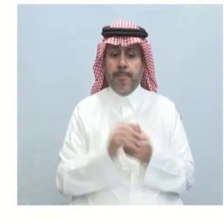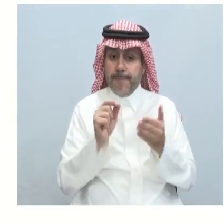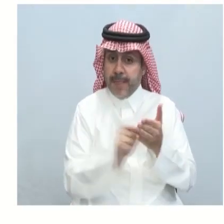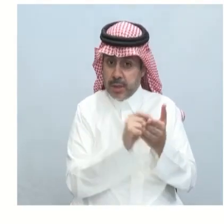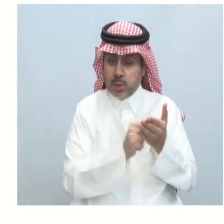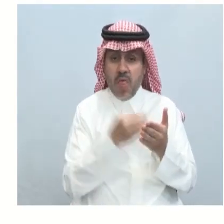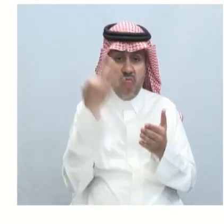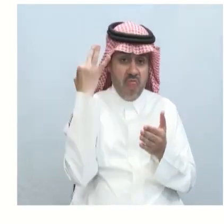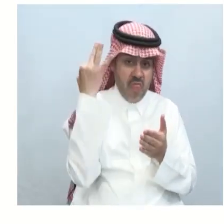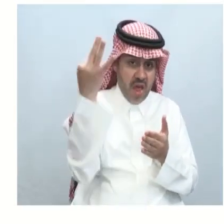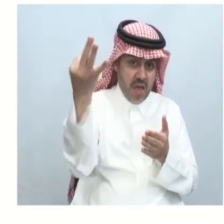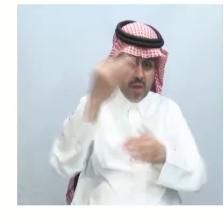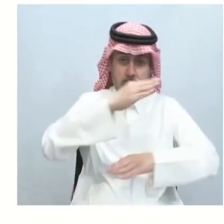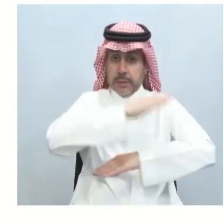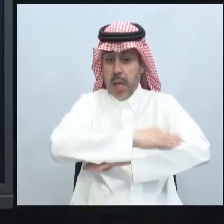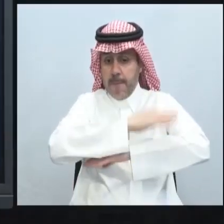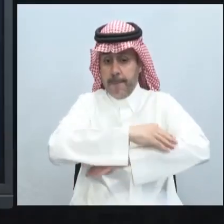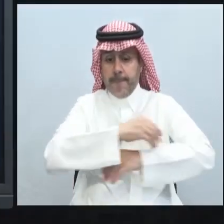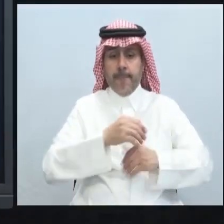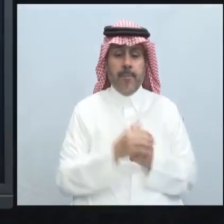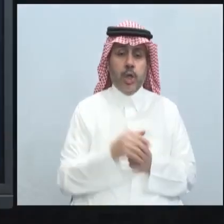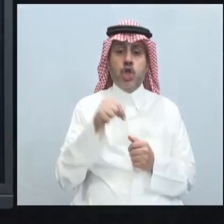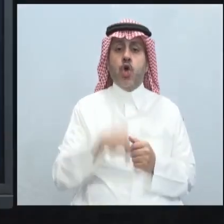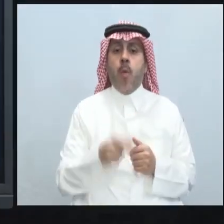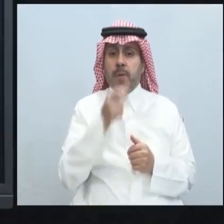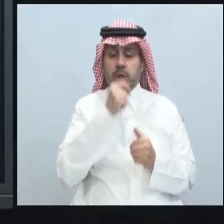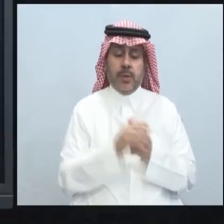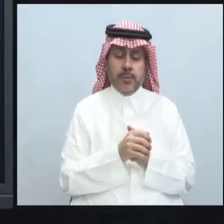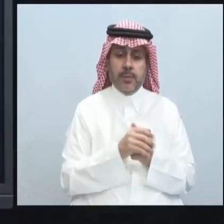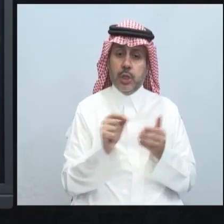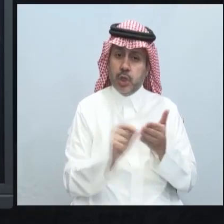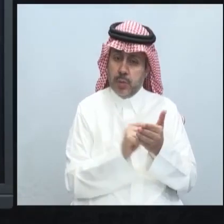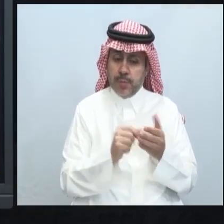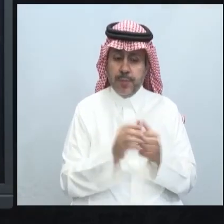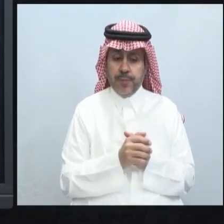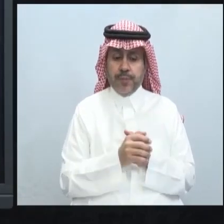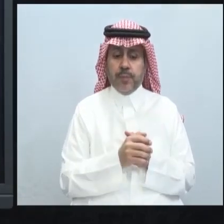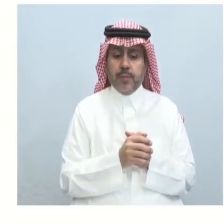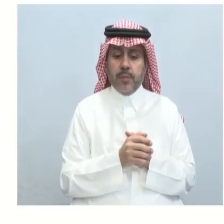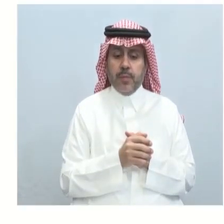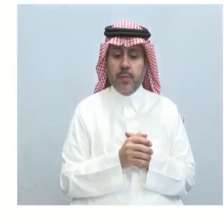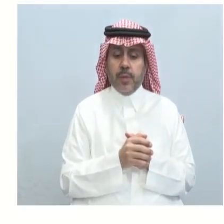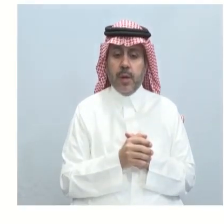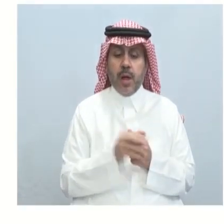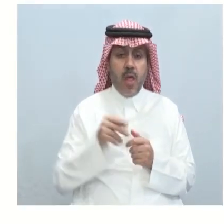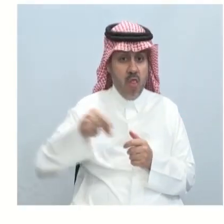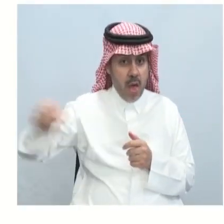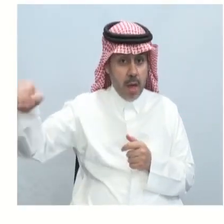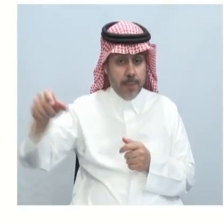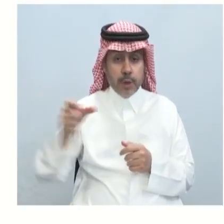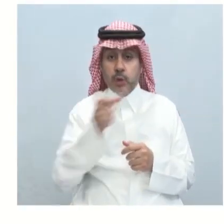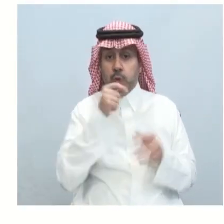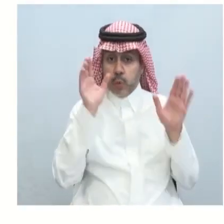بتسجيل وتدوين ثلاثه اداب اخرى هيا ابنائي احسنتم من ذلكمكم الذهاب الى